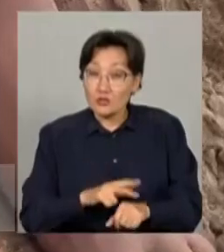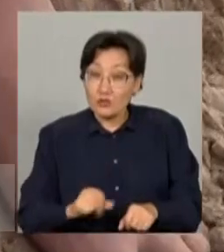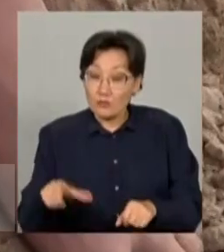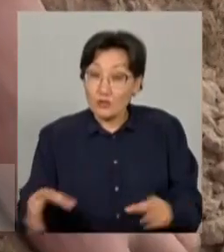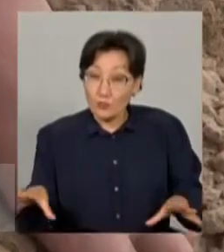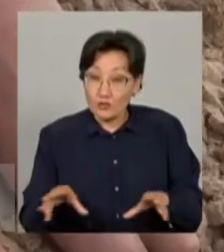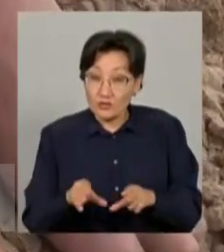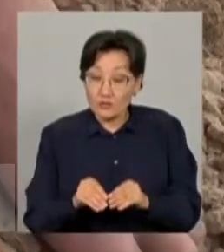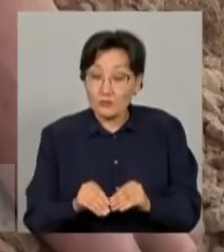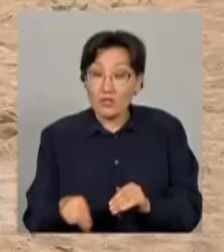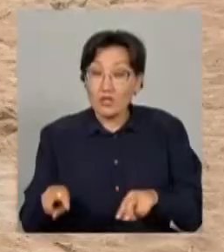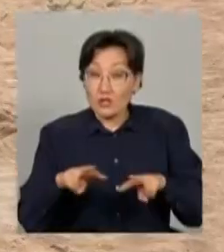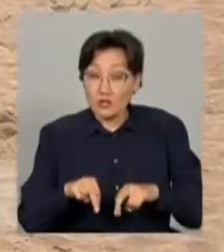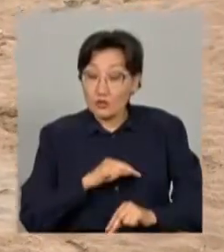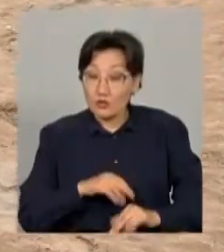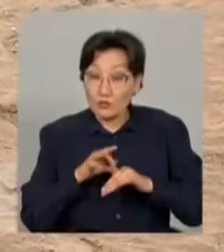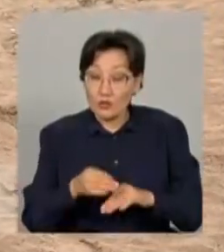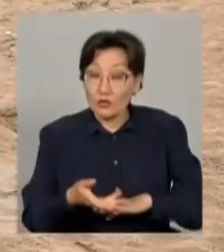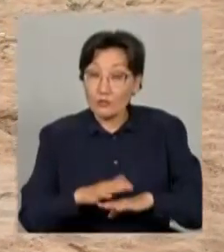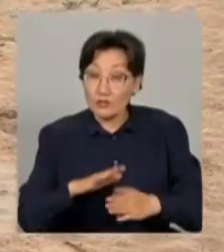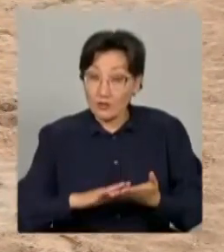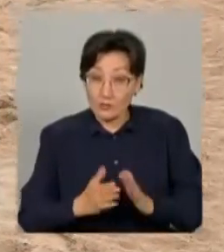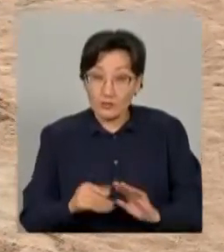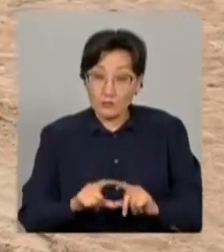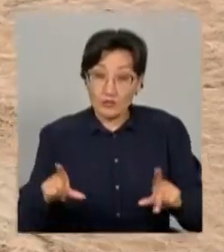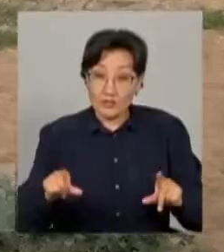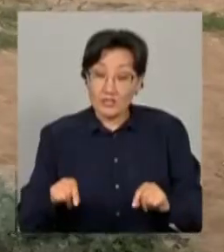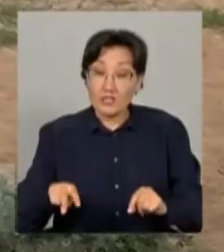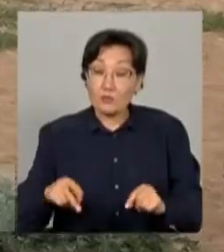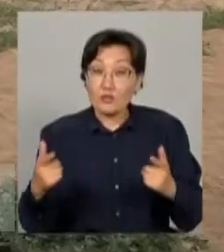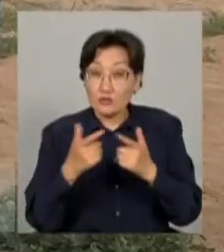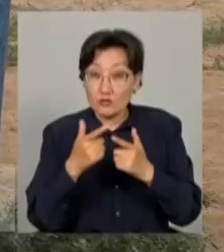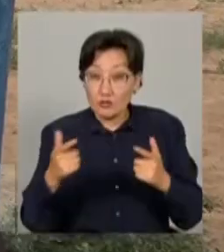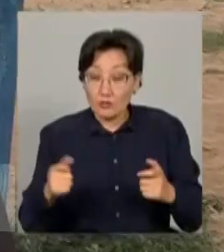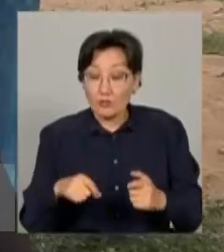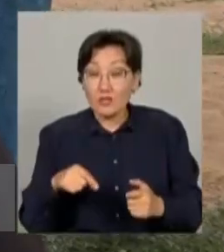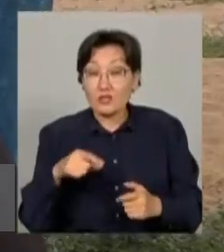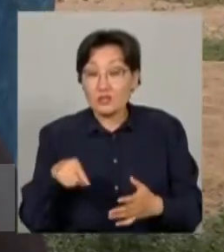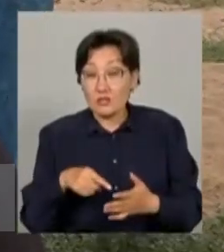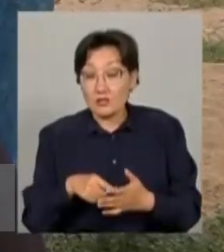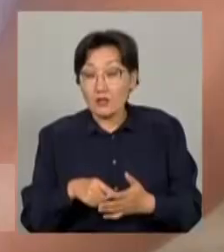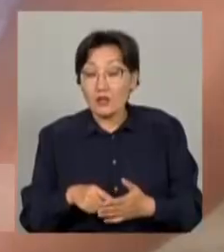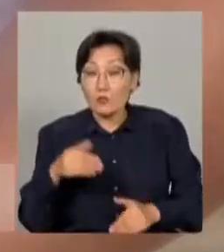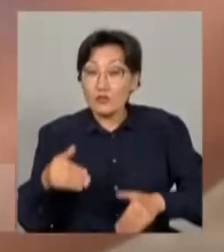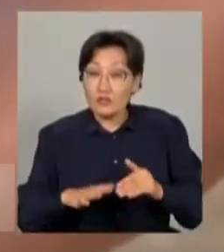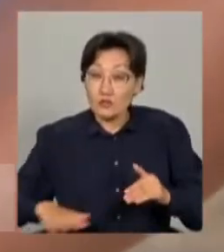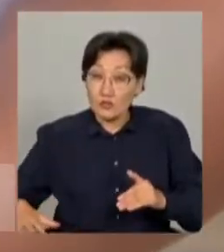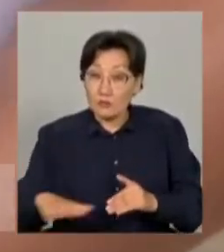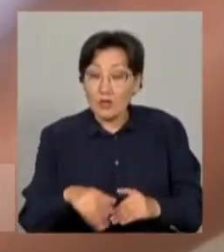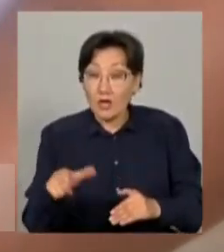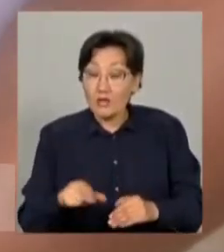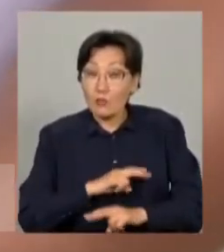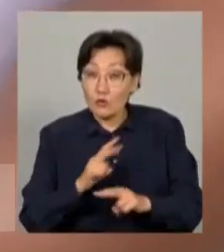сақшыларымен бірлесіп рейд жүргізбек. Төтенше жағдайлар департаментінің дерегінше былтыр қаладағы су айдындарында адам